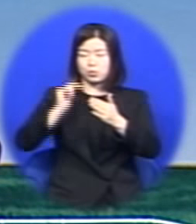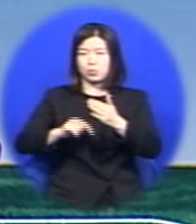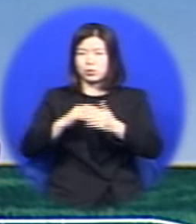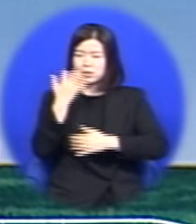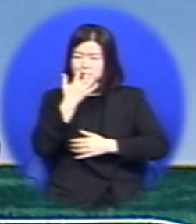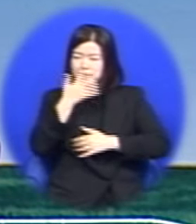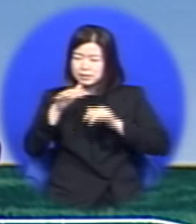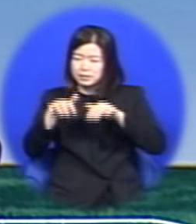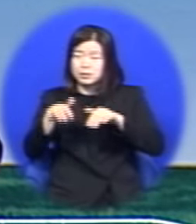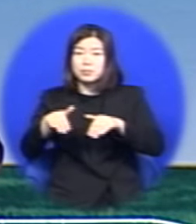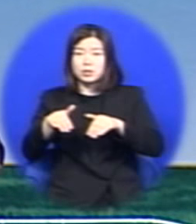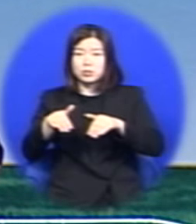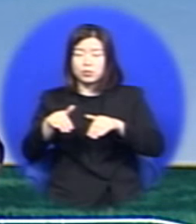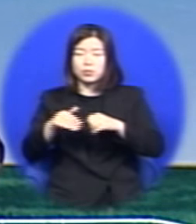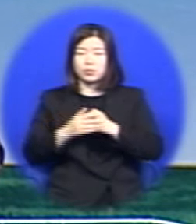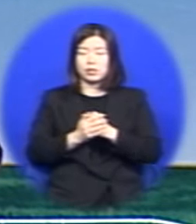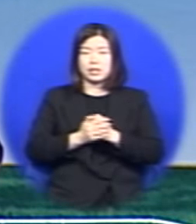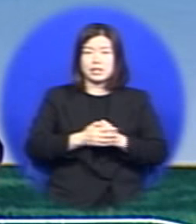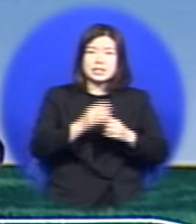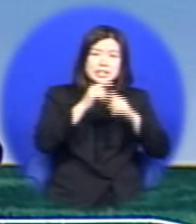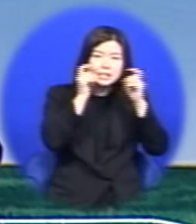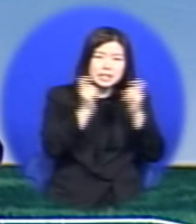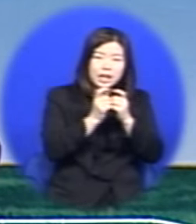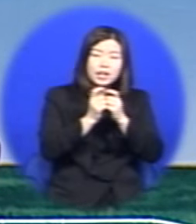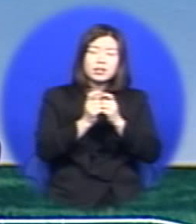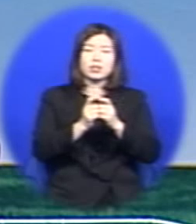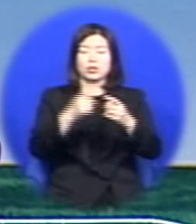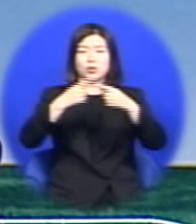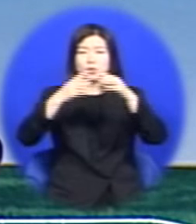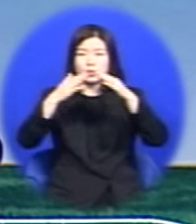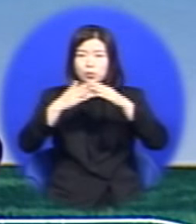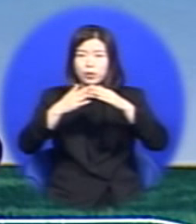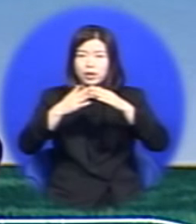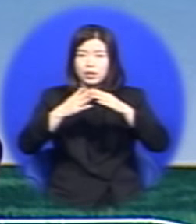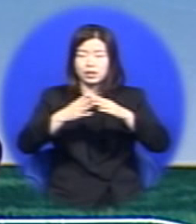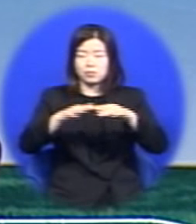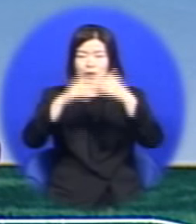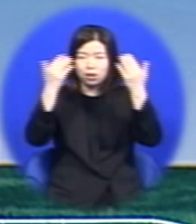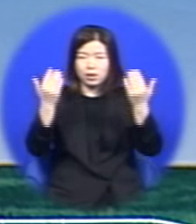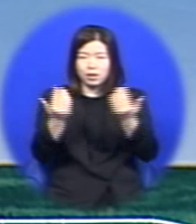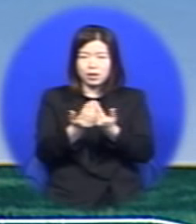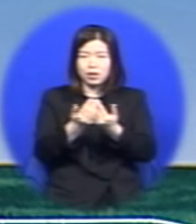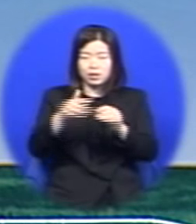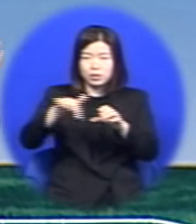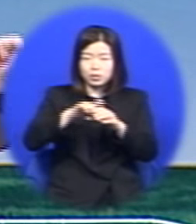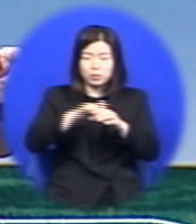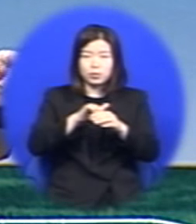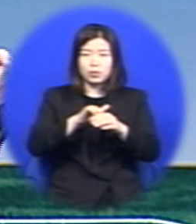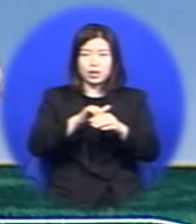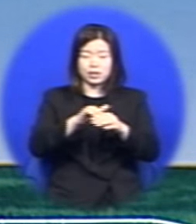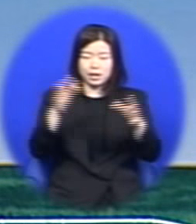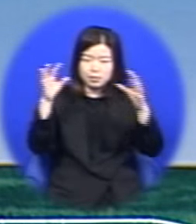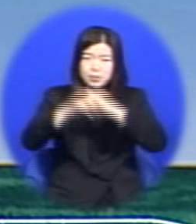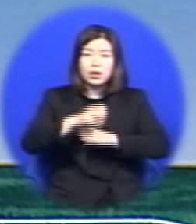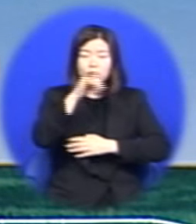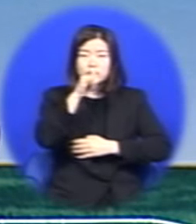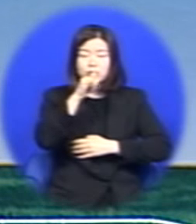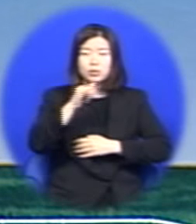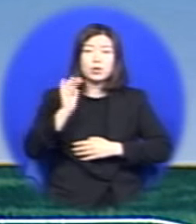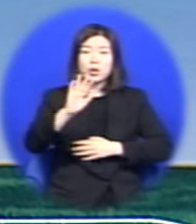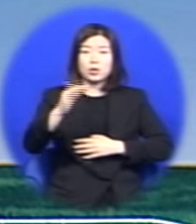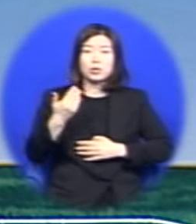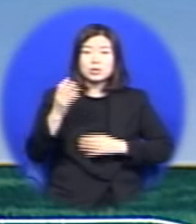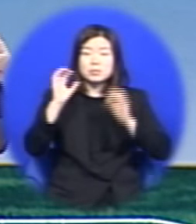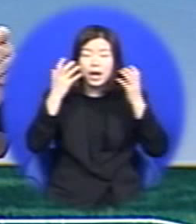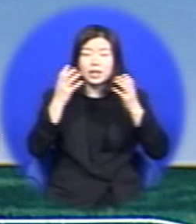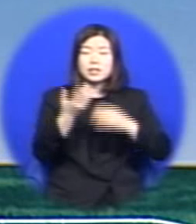종이라는, 개인과 가정과 교회가 그래서 파괴되고 있다고 말했습니다. 여러분, 요즘에 아이들이 몇